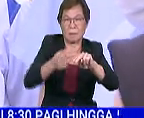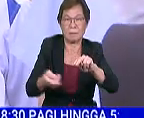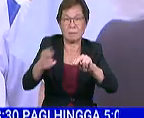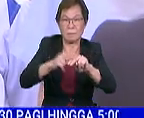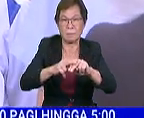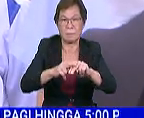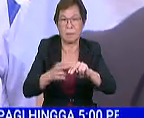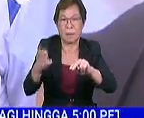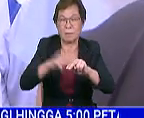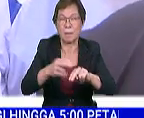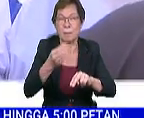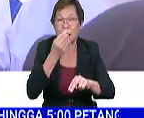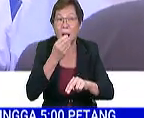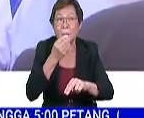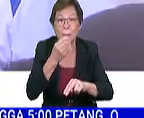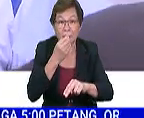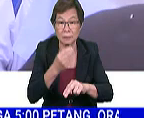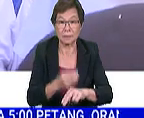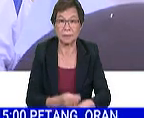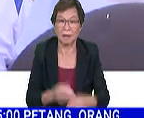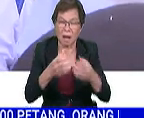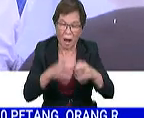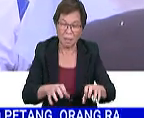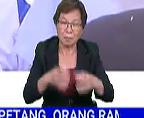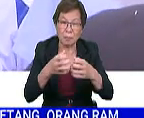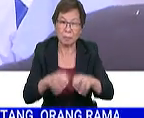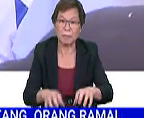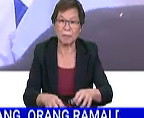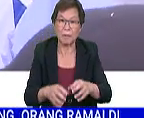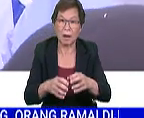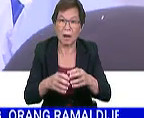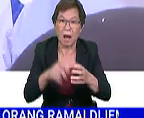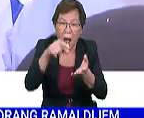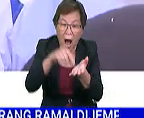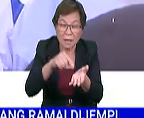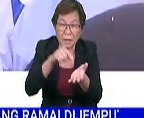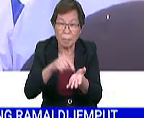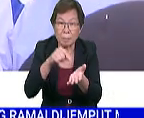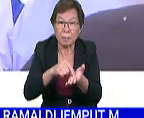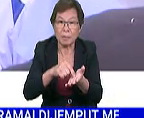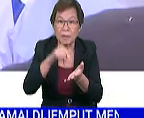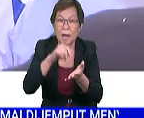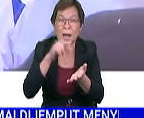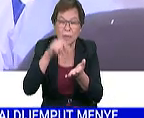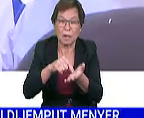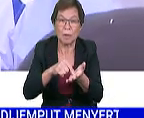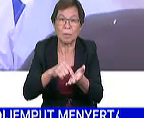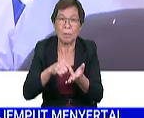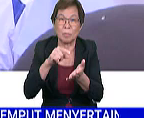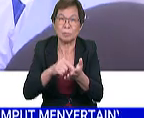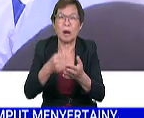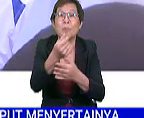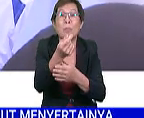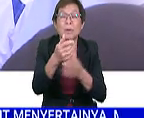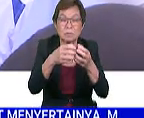harga makanan harga makanan yang menyumbang kepada harga telur dan